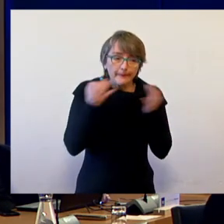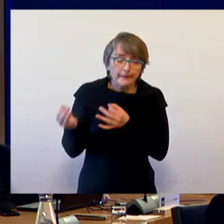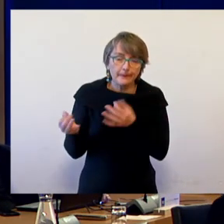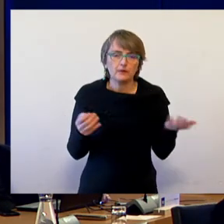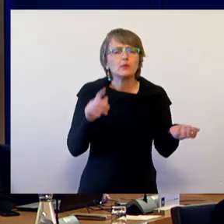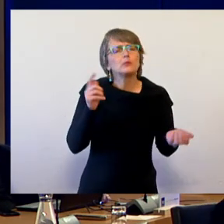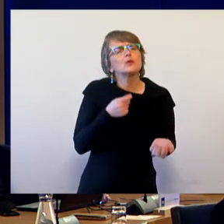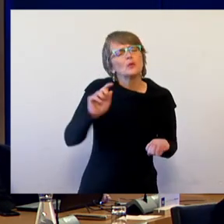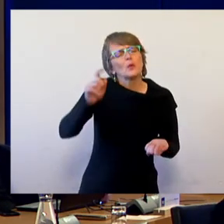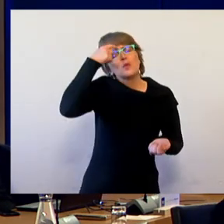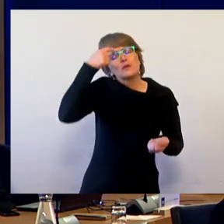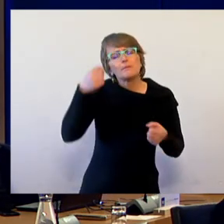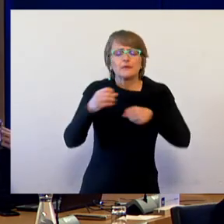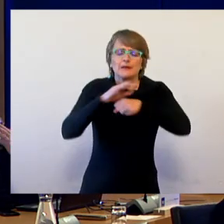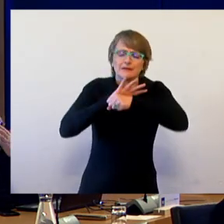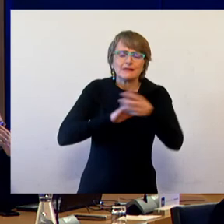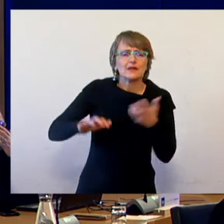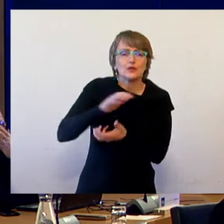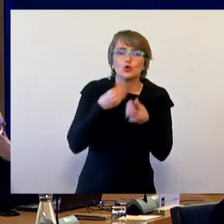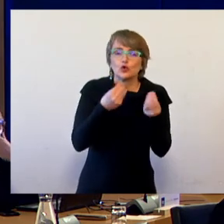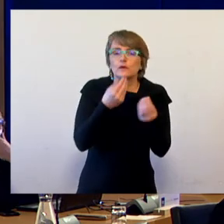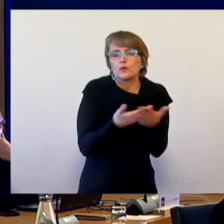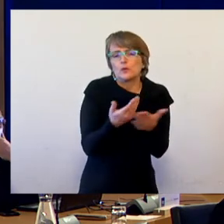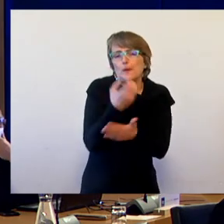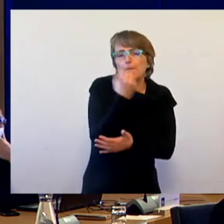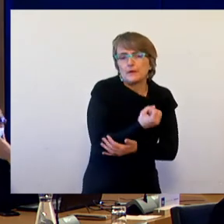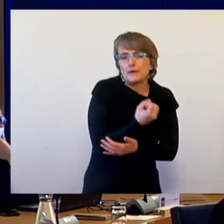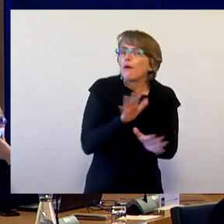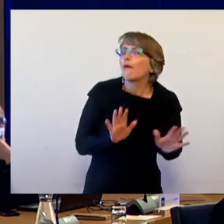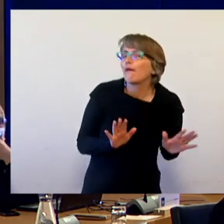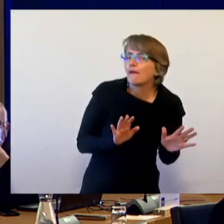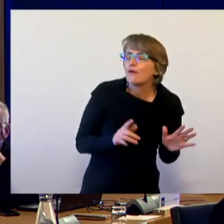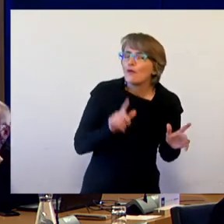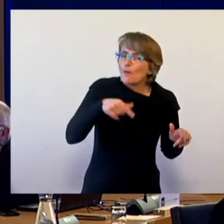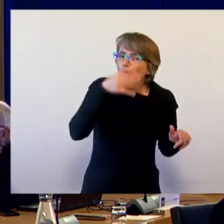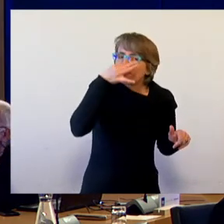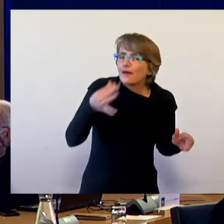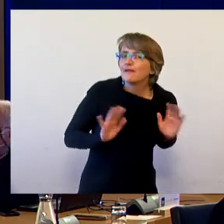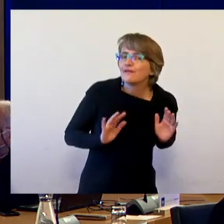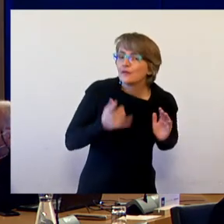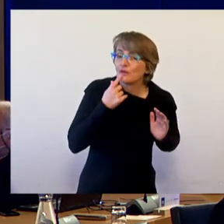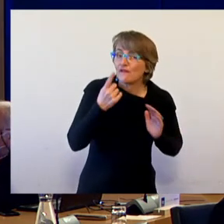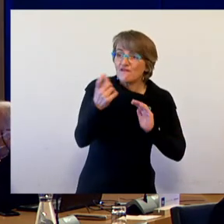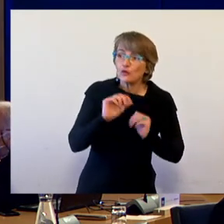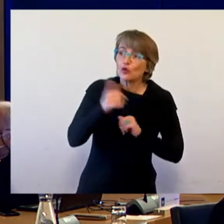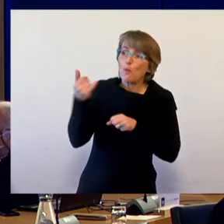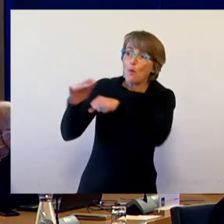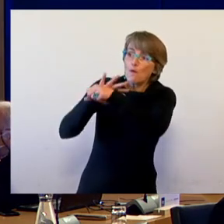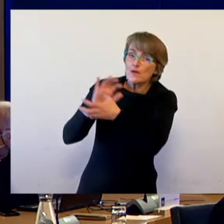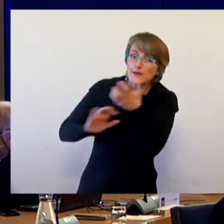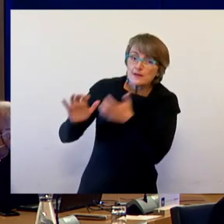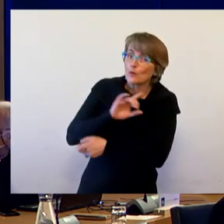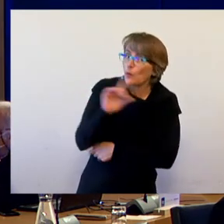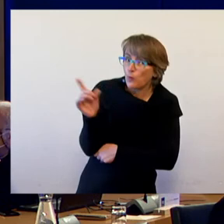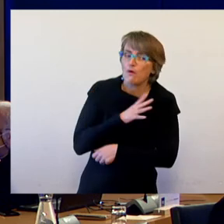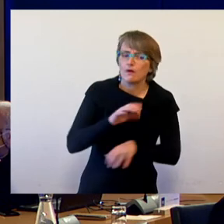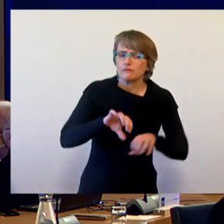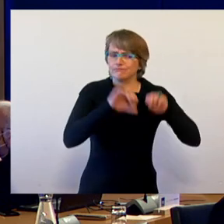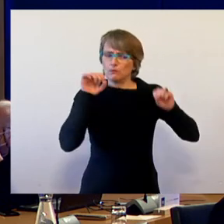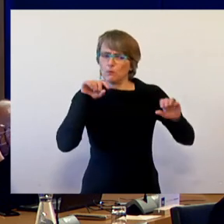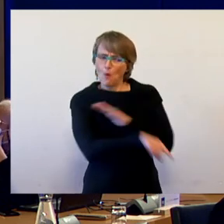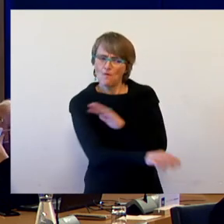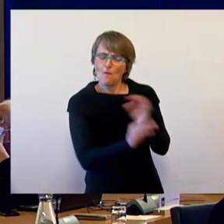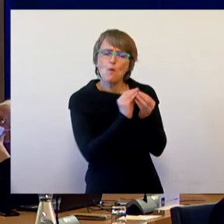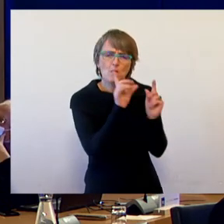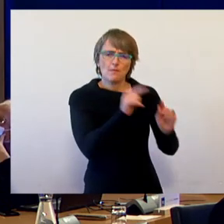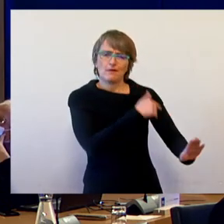crise sanitaire aggrave un petit peu la situation, mais il serait naïf de croire que c'est le principal facteur et qu'il n'y a pas un problème de fond sur ce sujet.